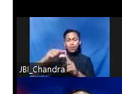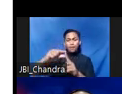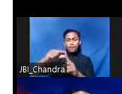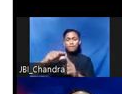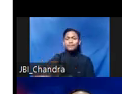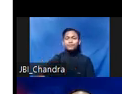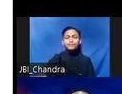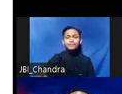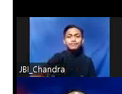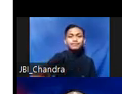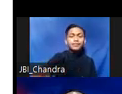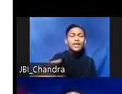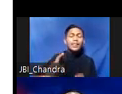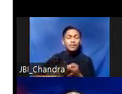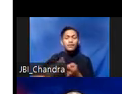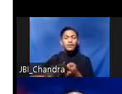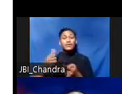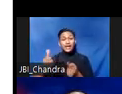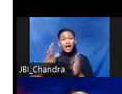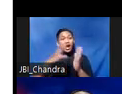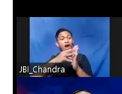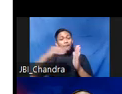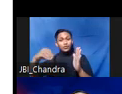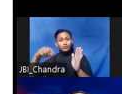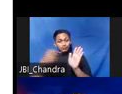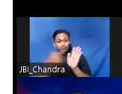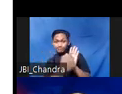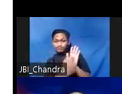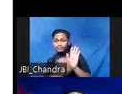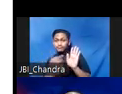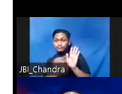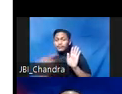menggunakan Link yang sudah disediakan nanti sudah ada software